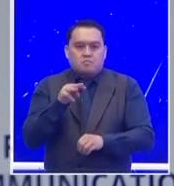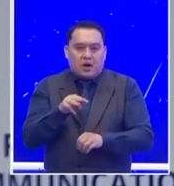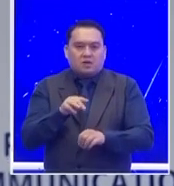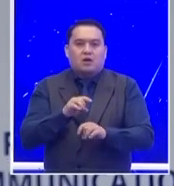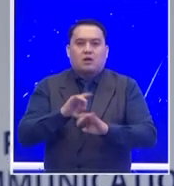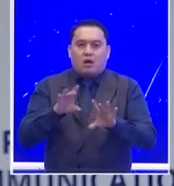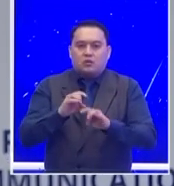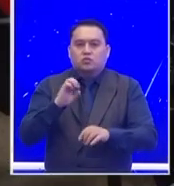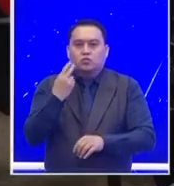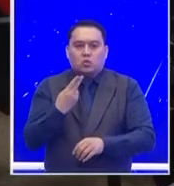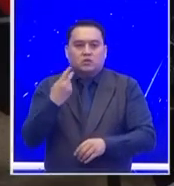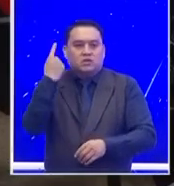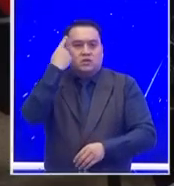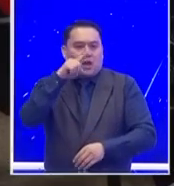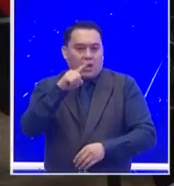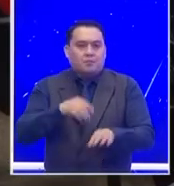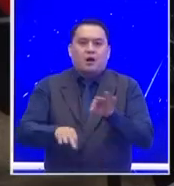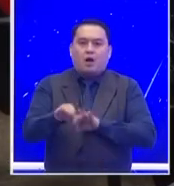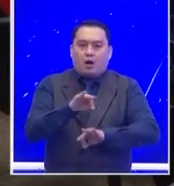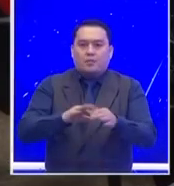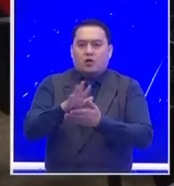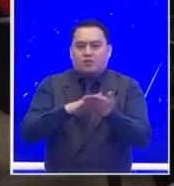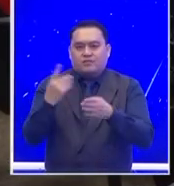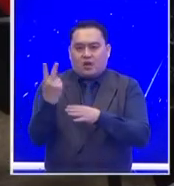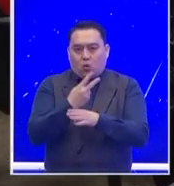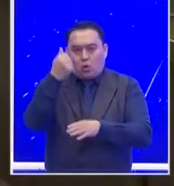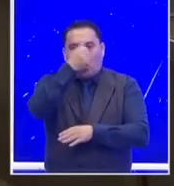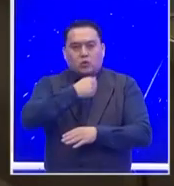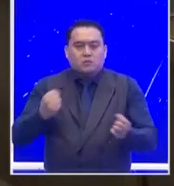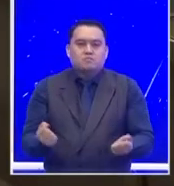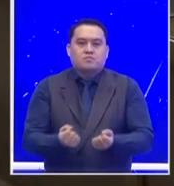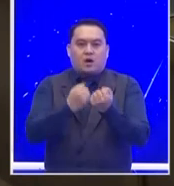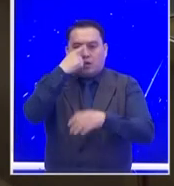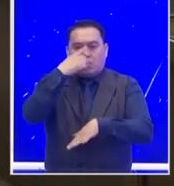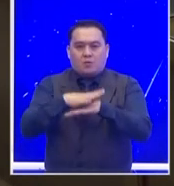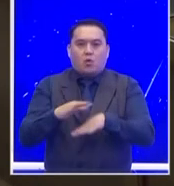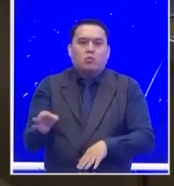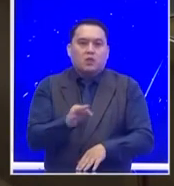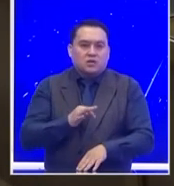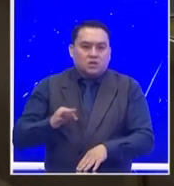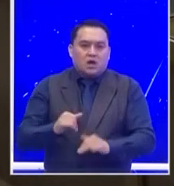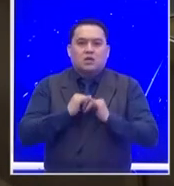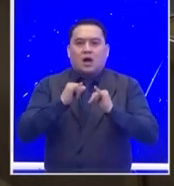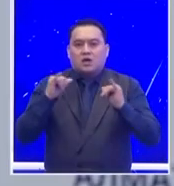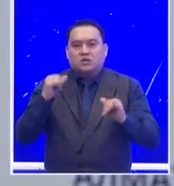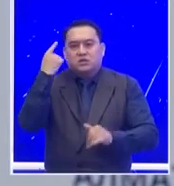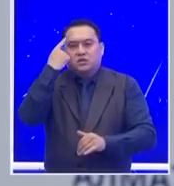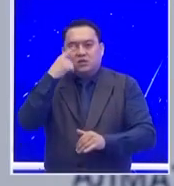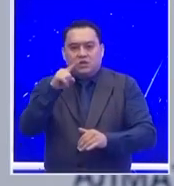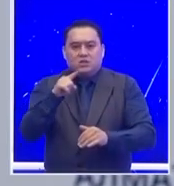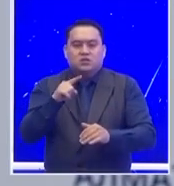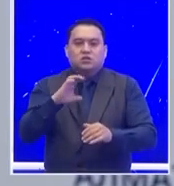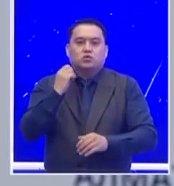Отметим, ярмарка социальных идей и проектов длится второй год при поддержке акима Алматинской области. Проводится с